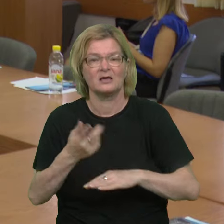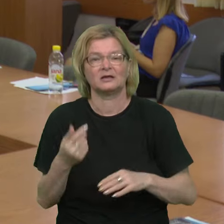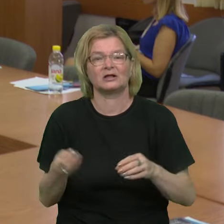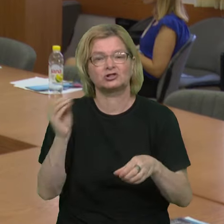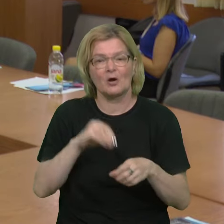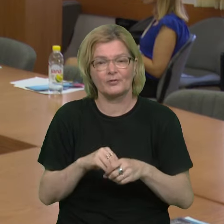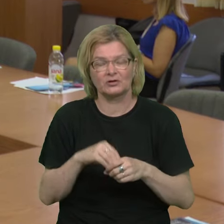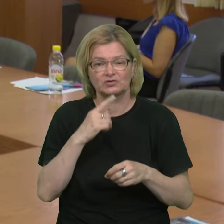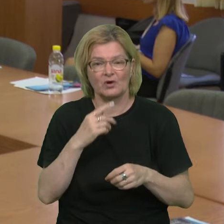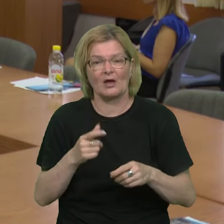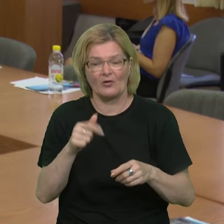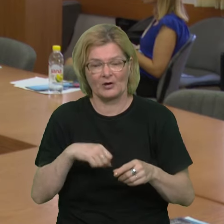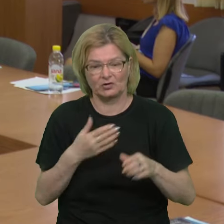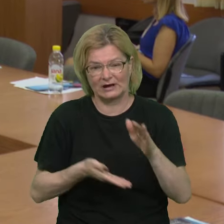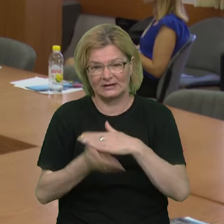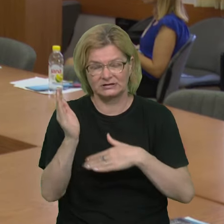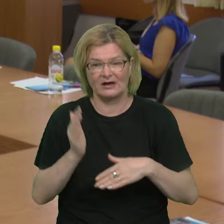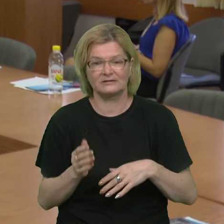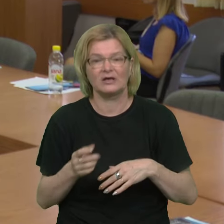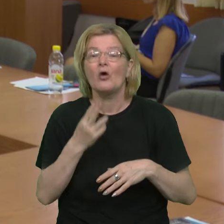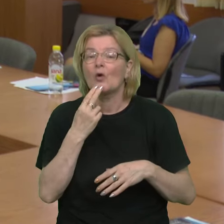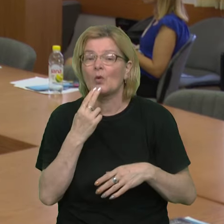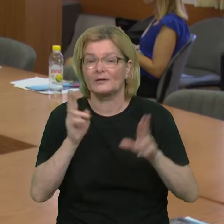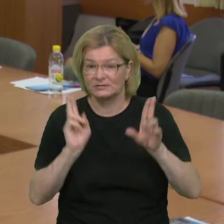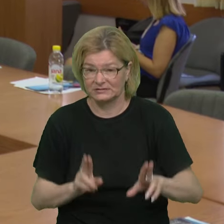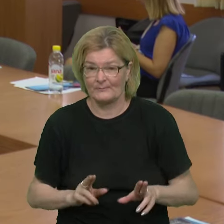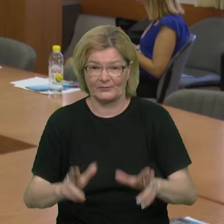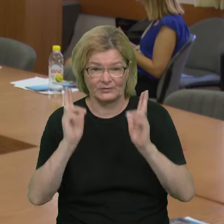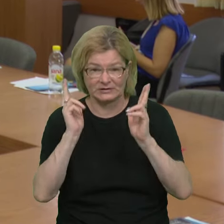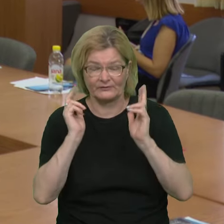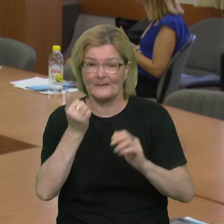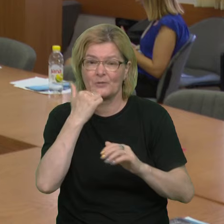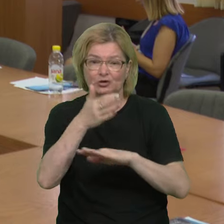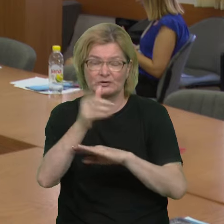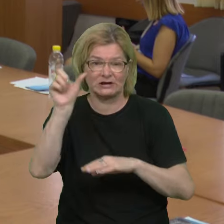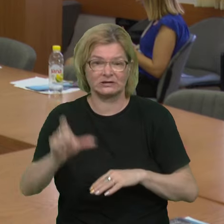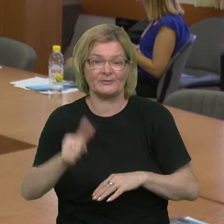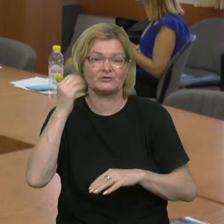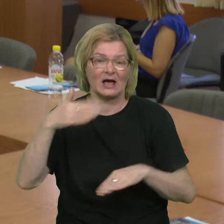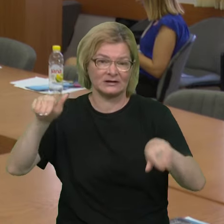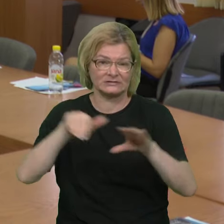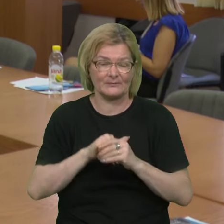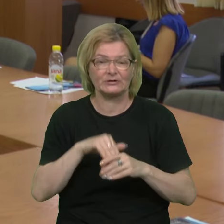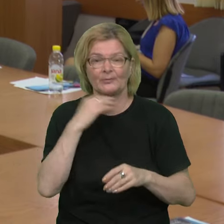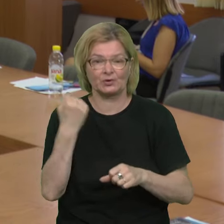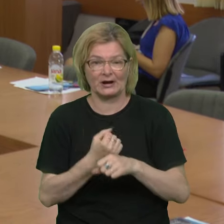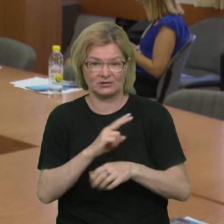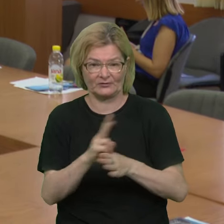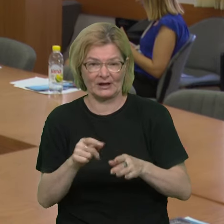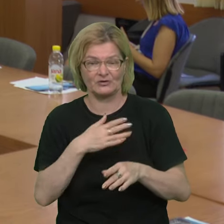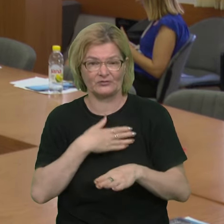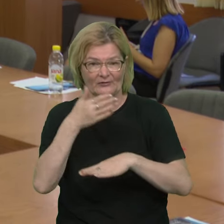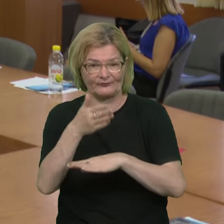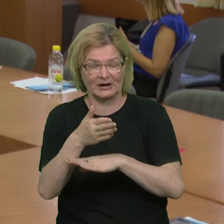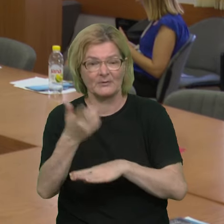je zakon o doprinosima koji je izglasan ove godine, koji zapravo zahtjeva od poduzetnika da su od prvog dana zaposleni na puno